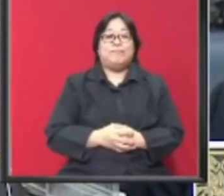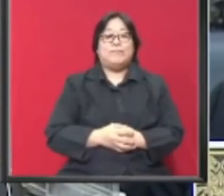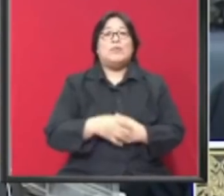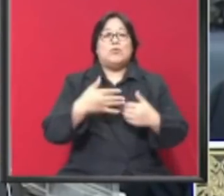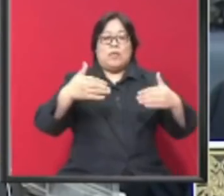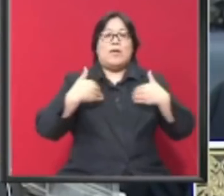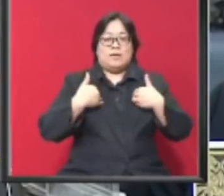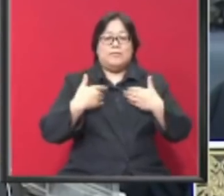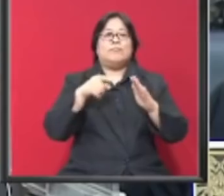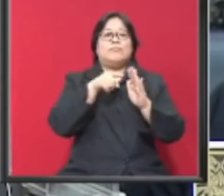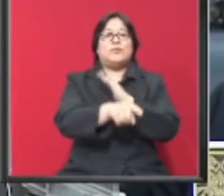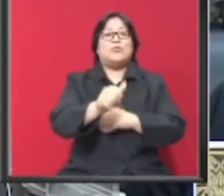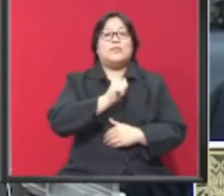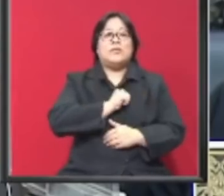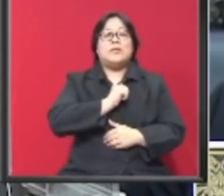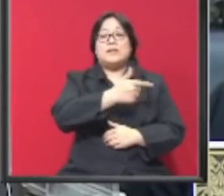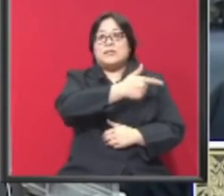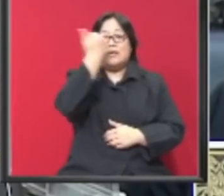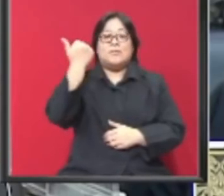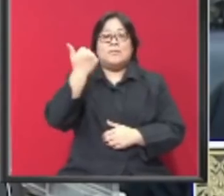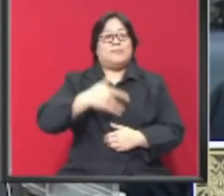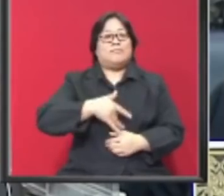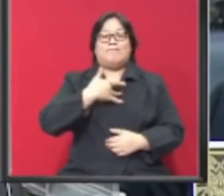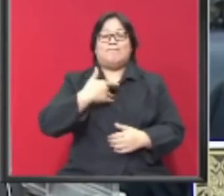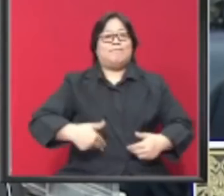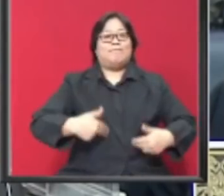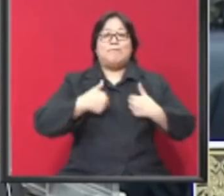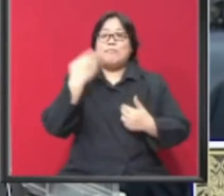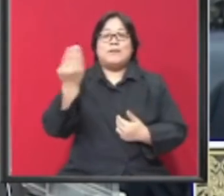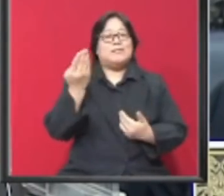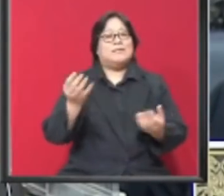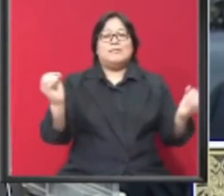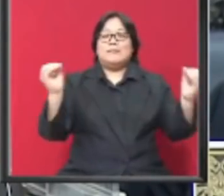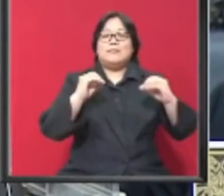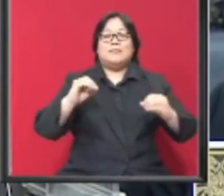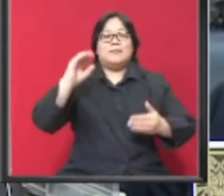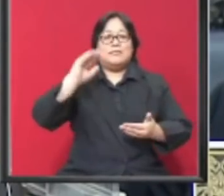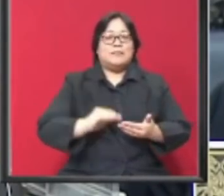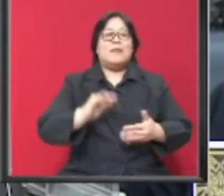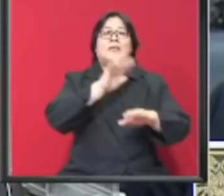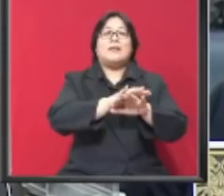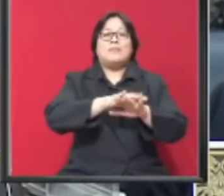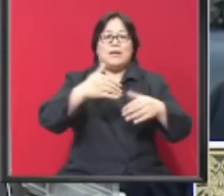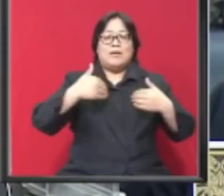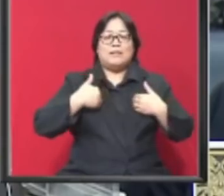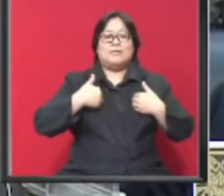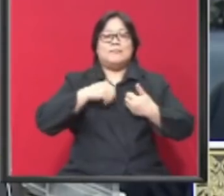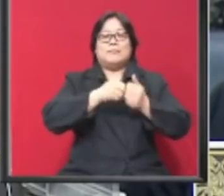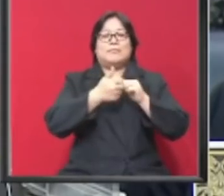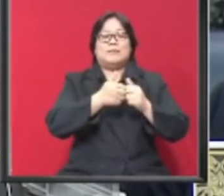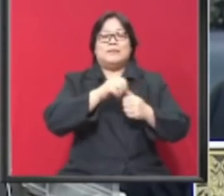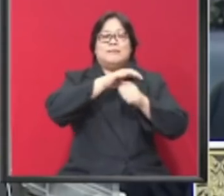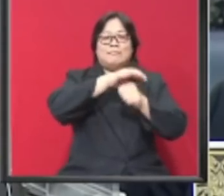ada yang membunuh diri karena terputus kehidupan biasa ada ramai yang mengalami Tekanan jiwa